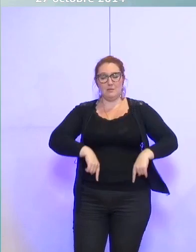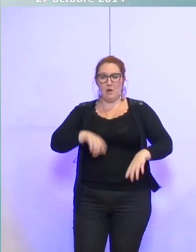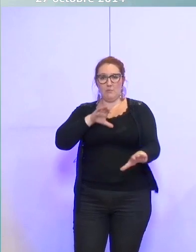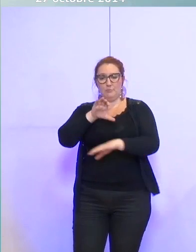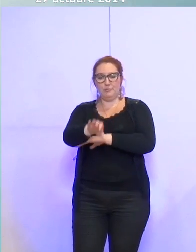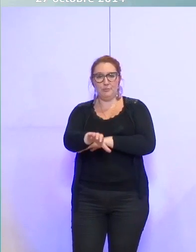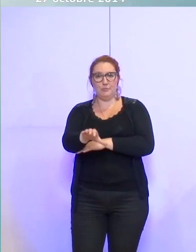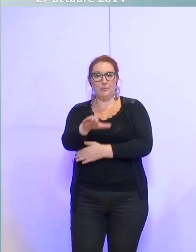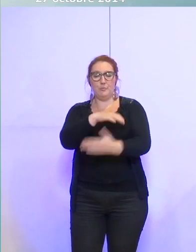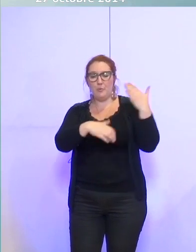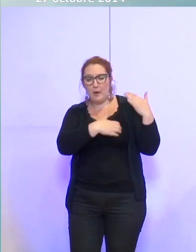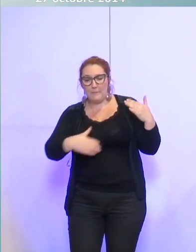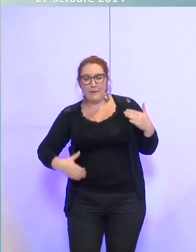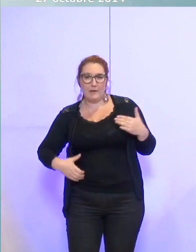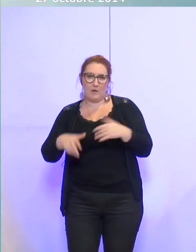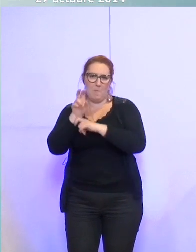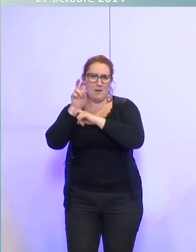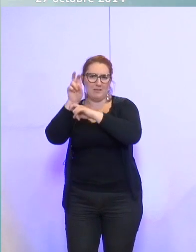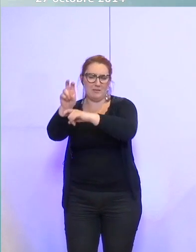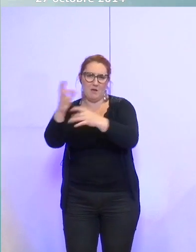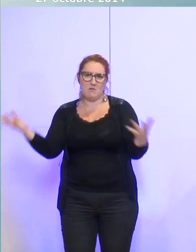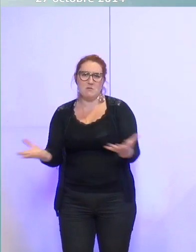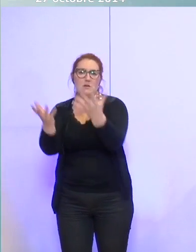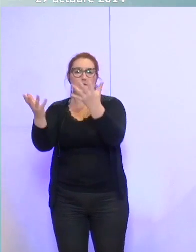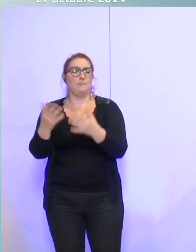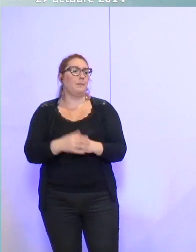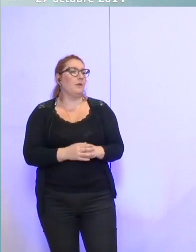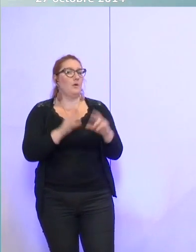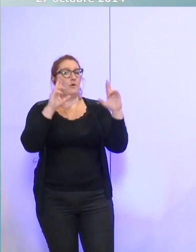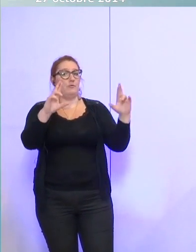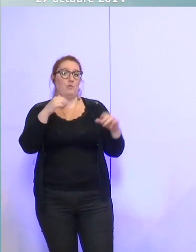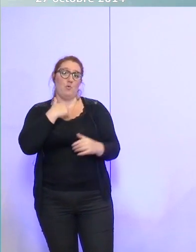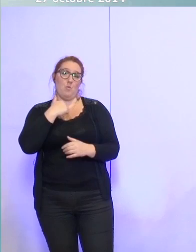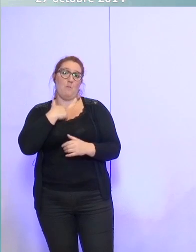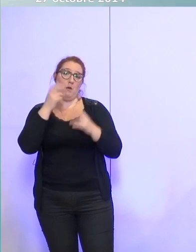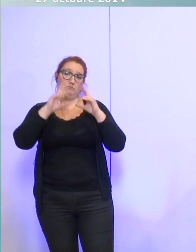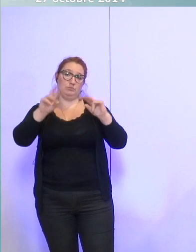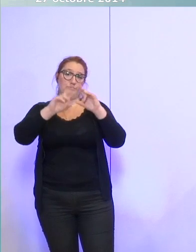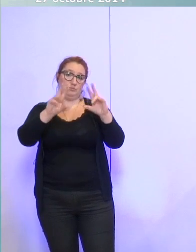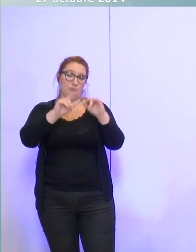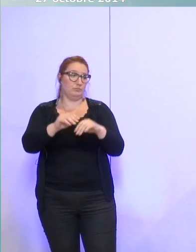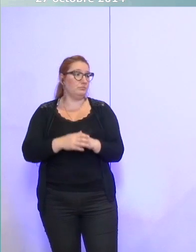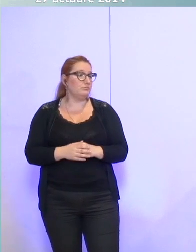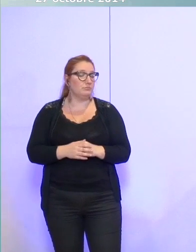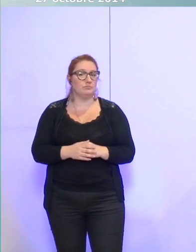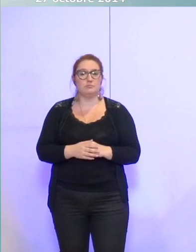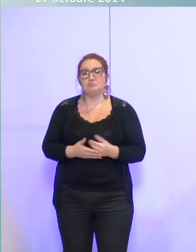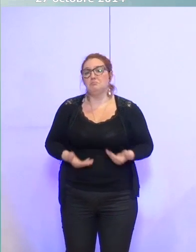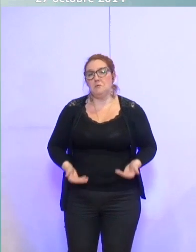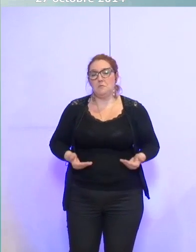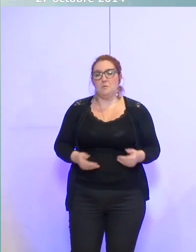locales. Un vœu que je vais défendre et donc je vais vous exposer les motifs